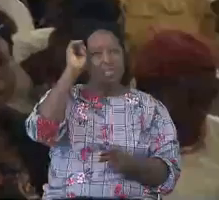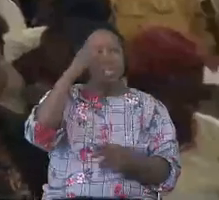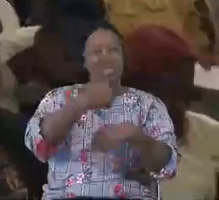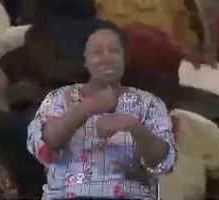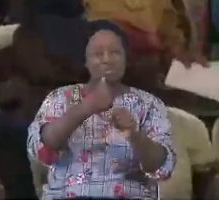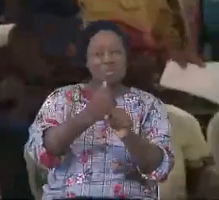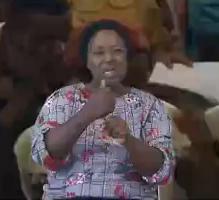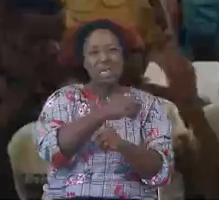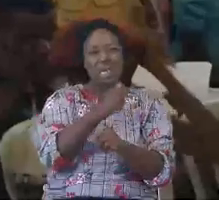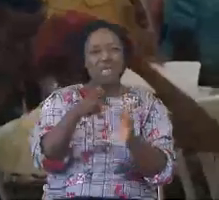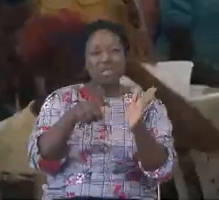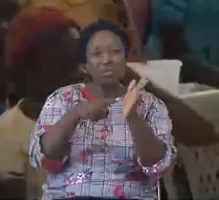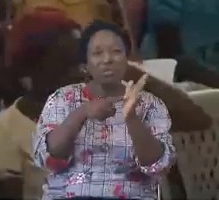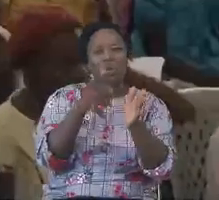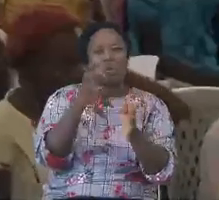de Jésus.